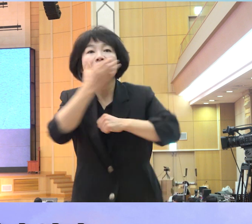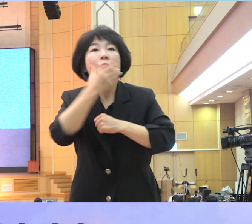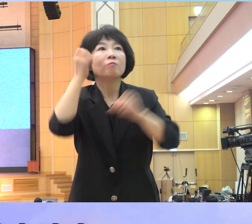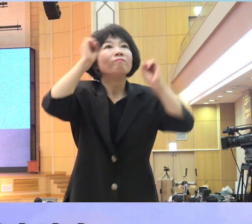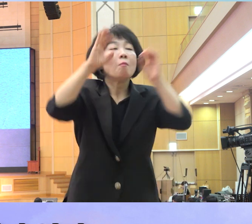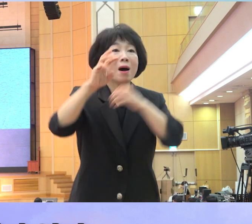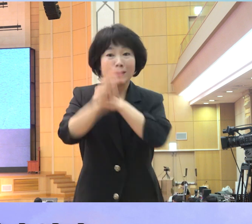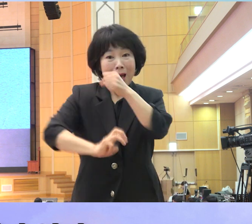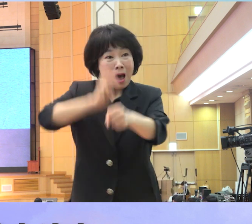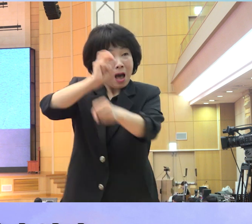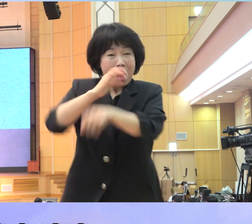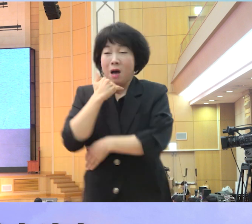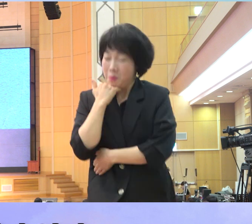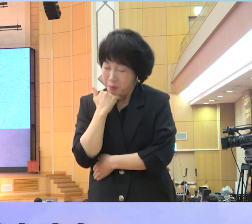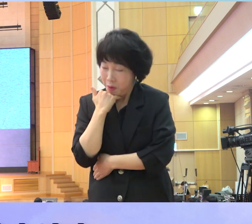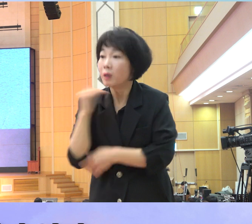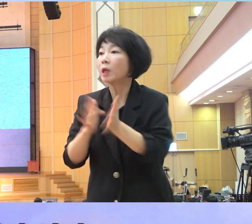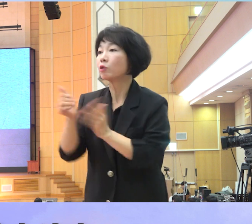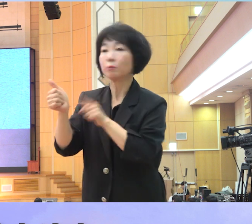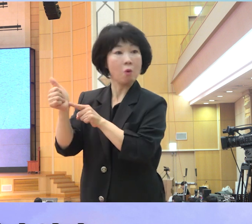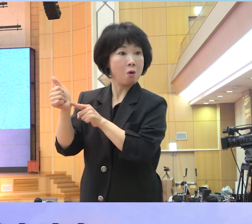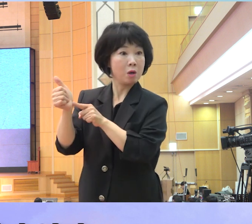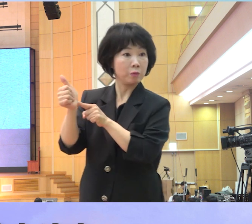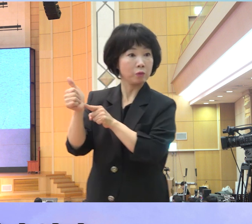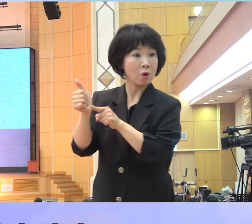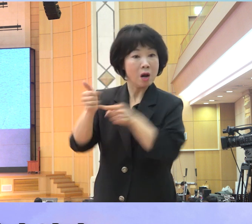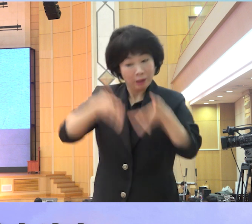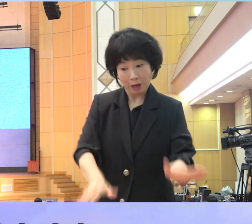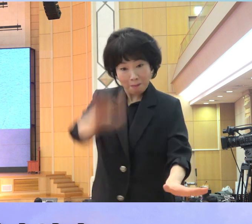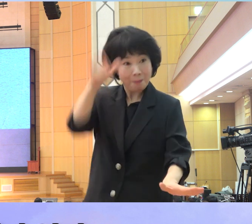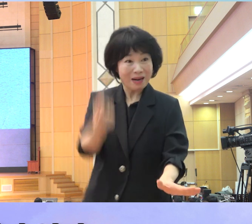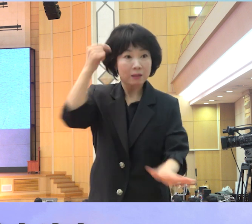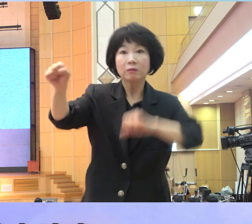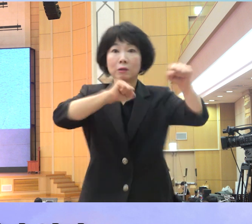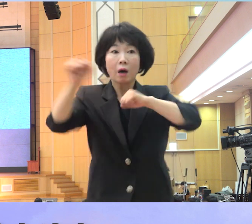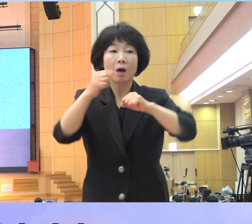30년을 기다리신 거예요. 사역하시려고.